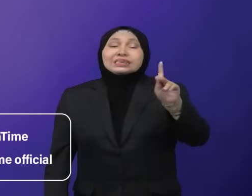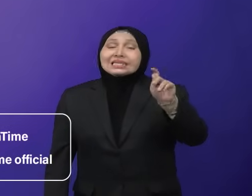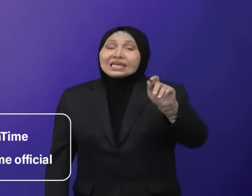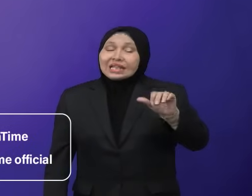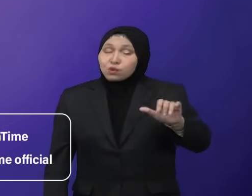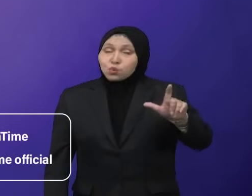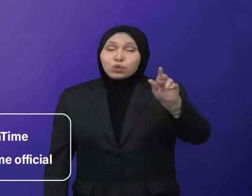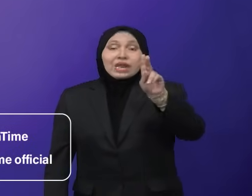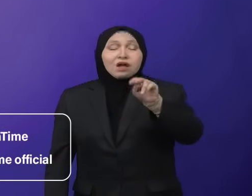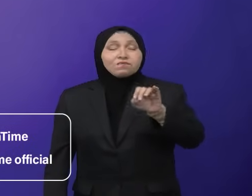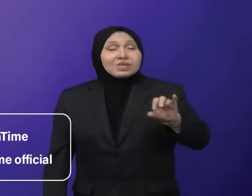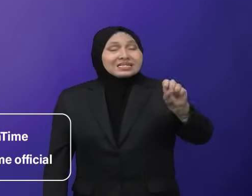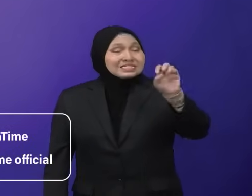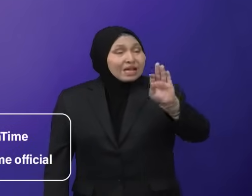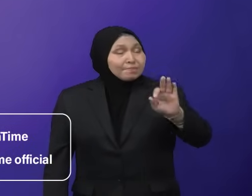tuqatiluna fi